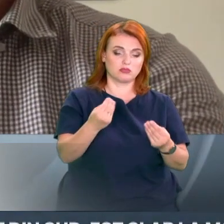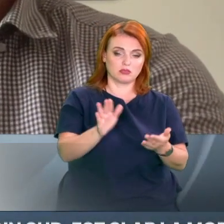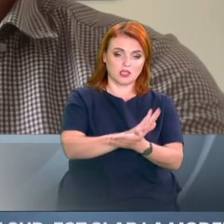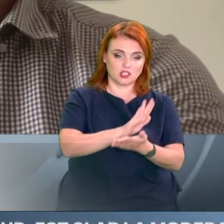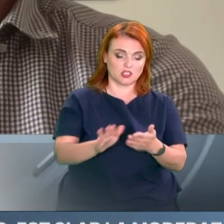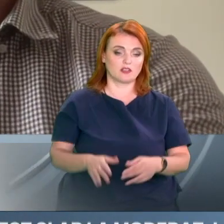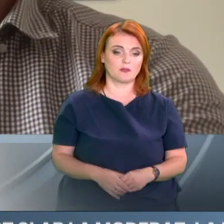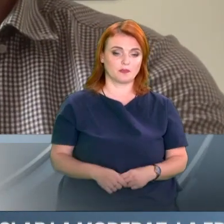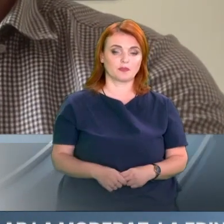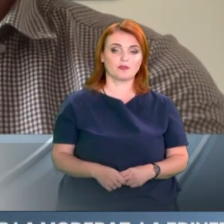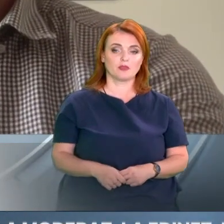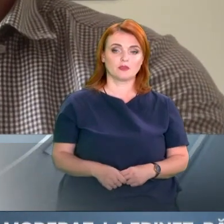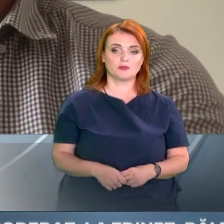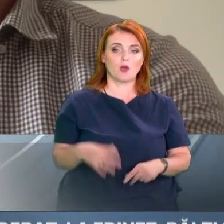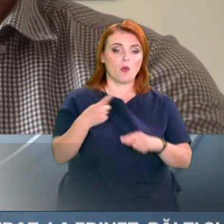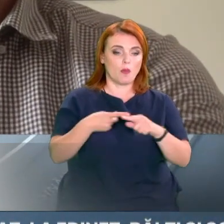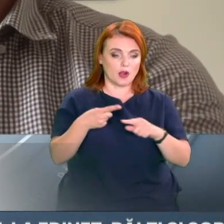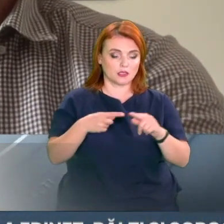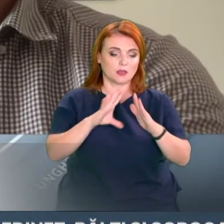O bună parte din ei nu pot fi